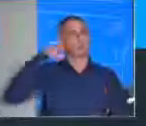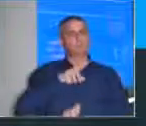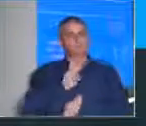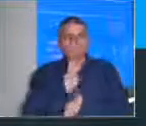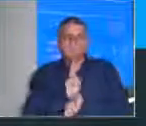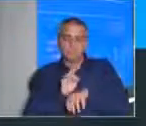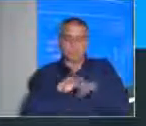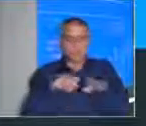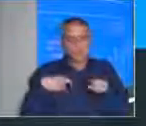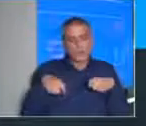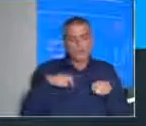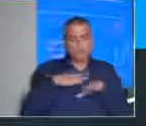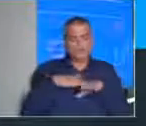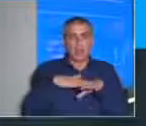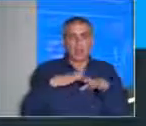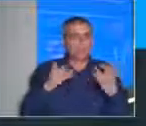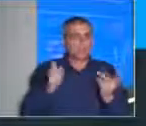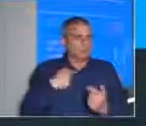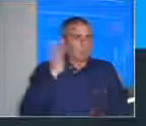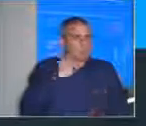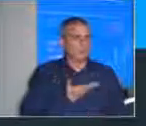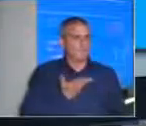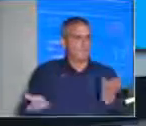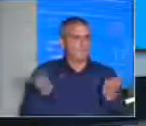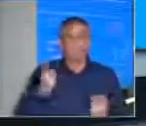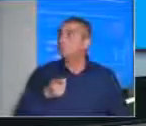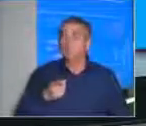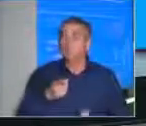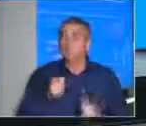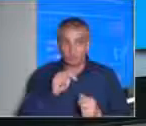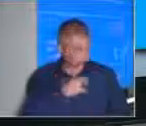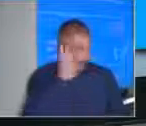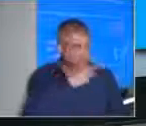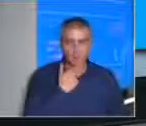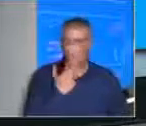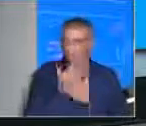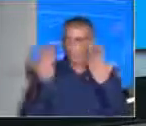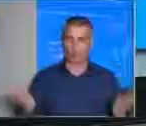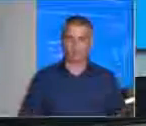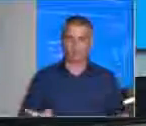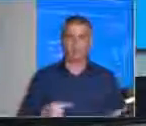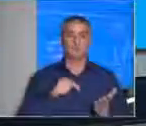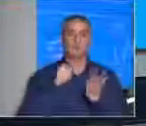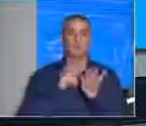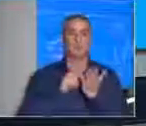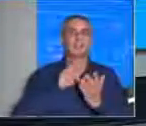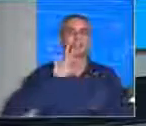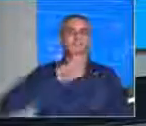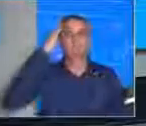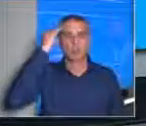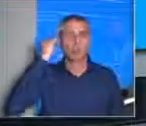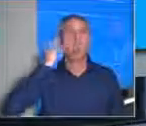מין סלחנות, אבל זה כל העניין, שהיא בלתי מובנת. למה? זה כל העניין. זה מובן לך? ברור, כי לצפון